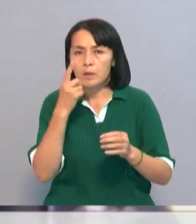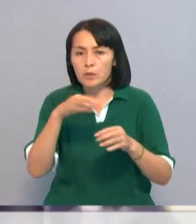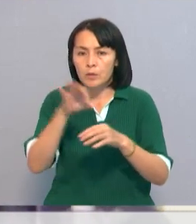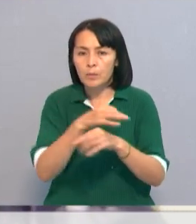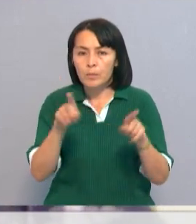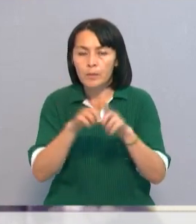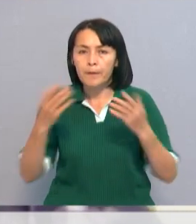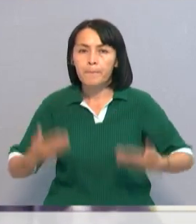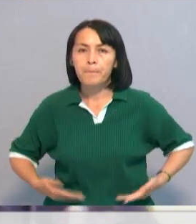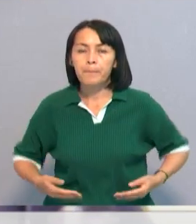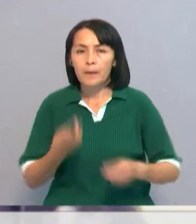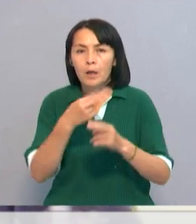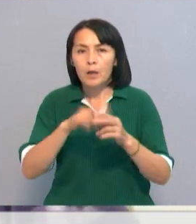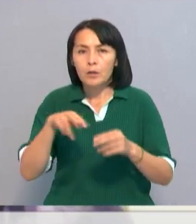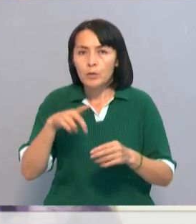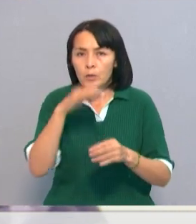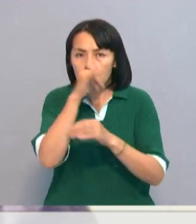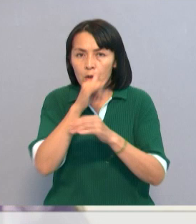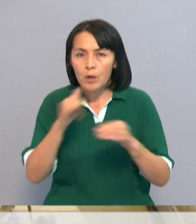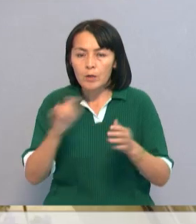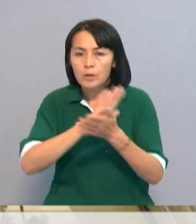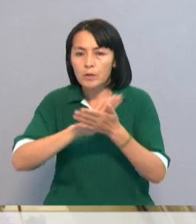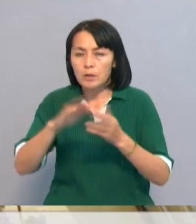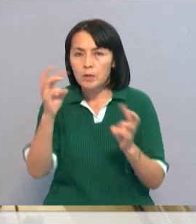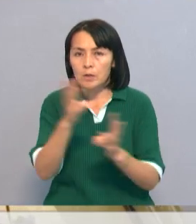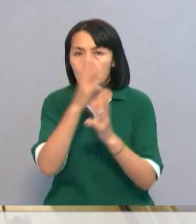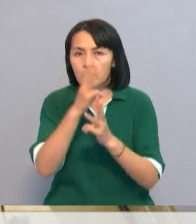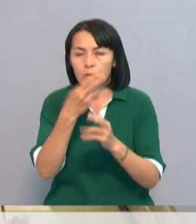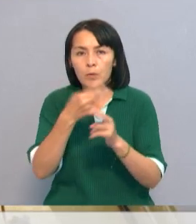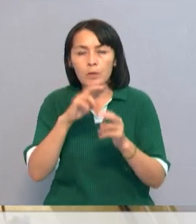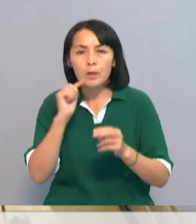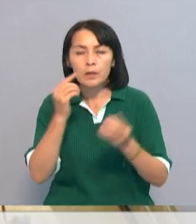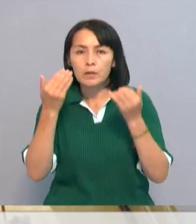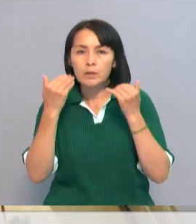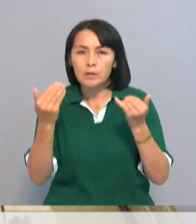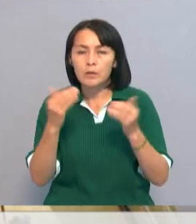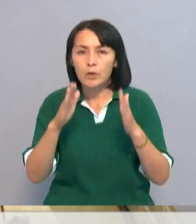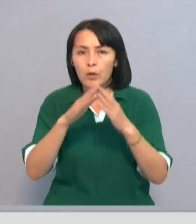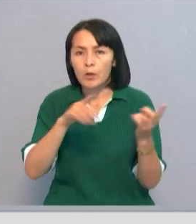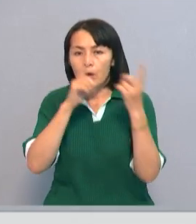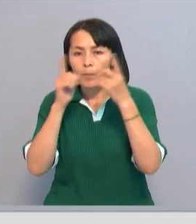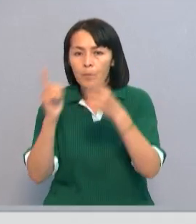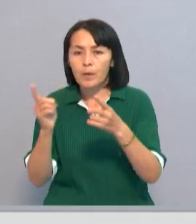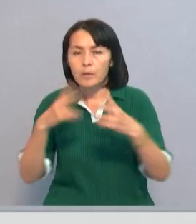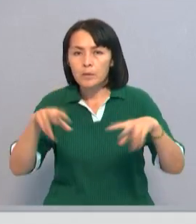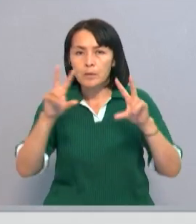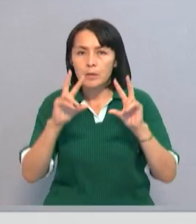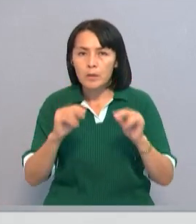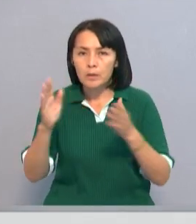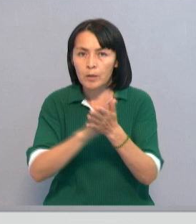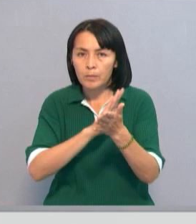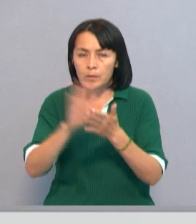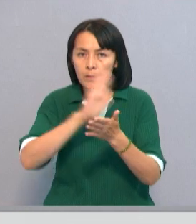своей женой. Для гражданина, которому трудно передвигаться, чистка дымохода – непростая задача. Сегодня к нему домой специально приехали специалисты и